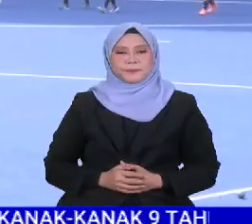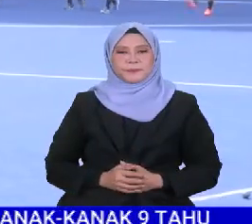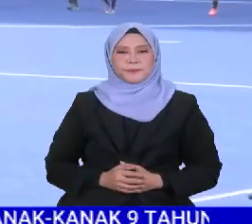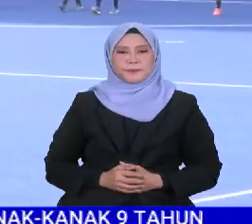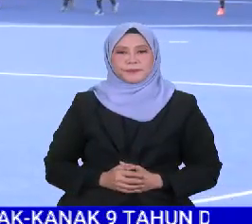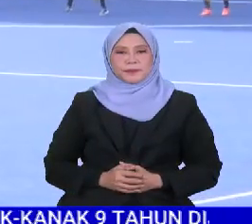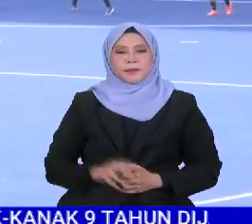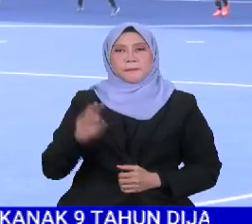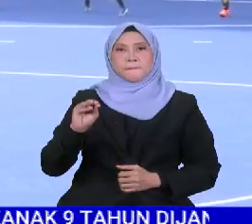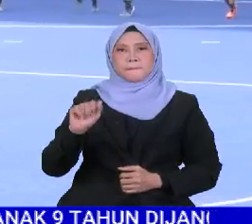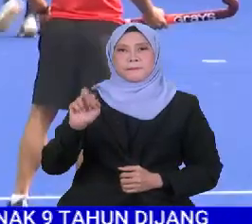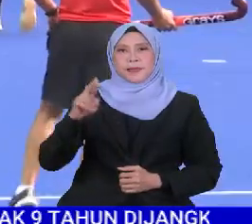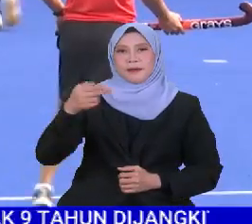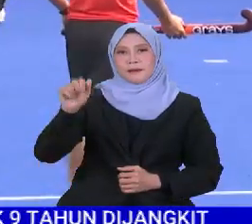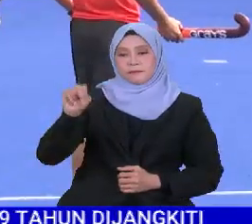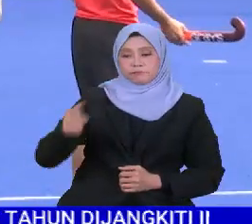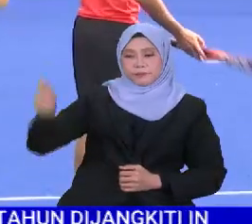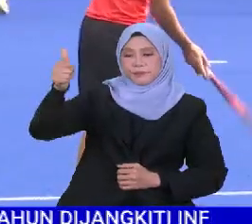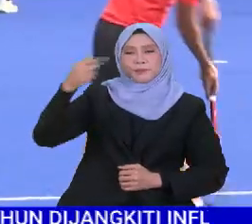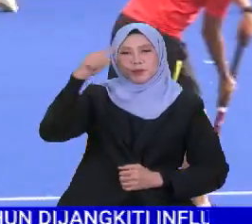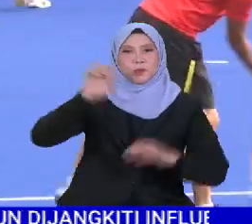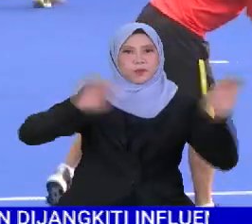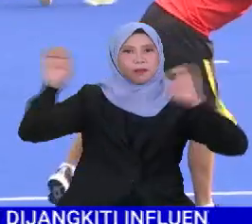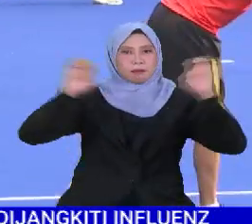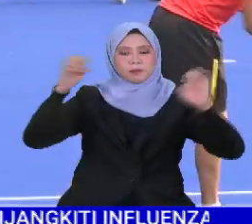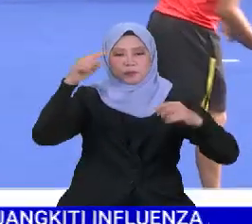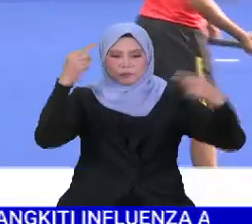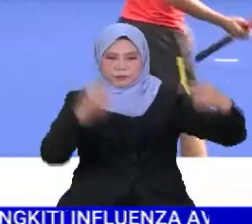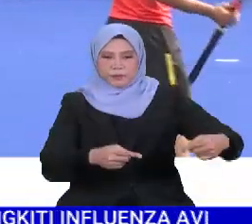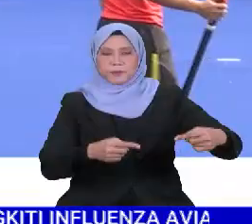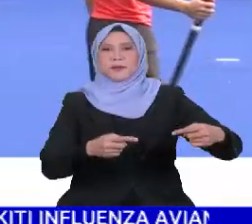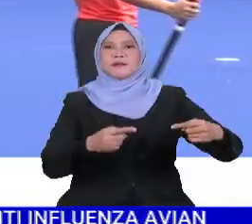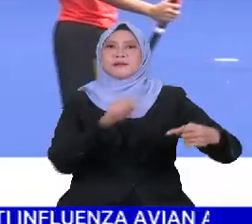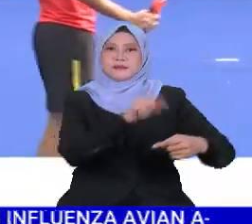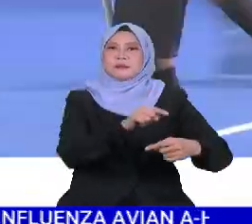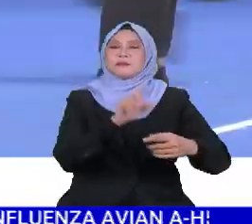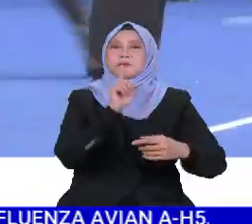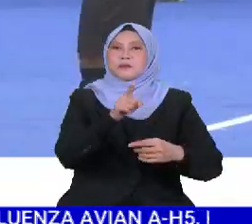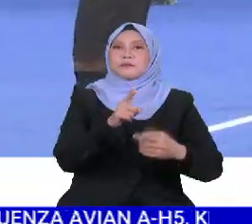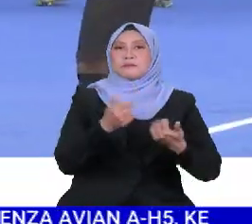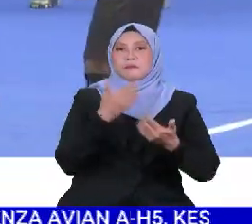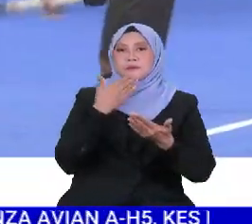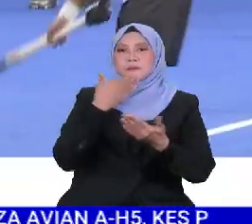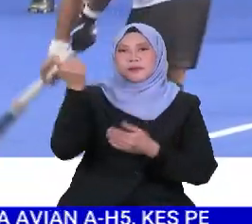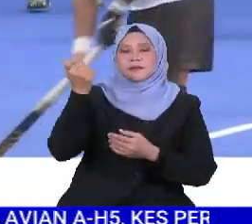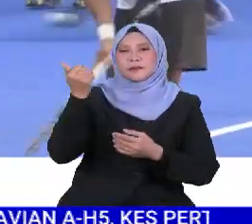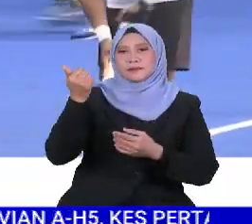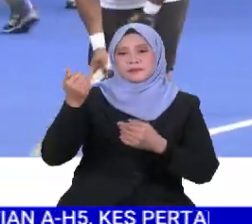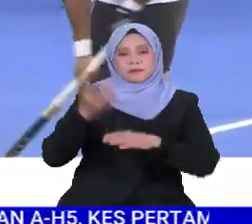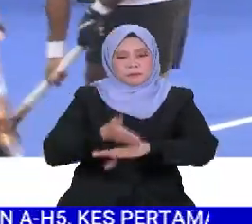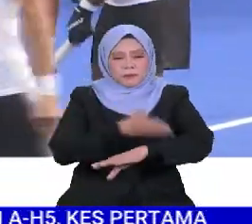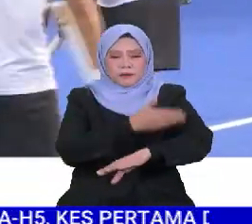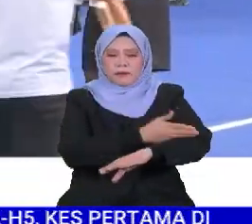Kapten pasukan Muhammad Marhan Muhammad Jalil berkata aksi pemanas badan menentang pasukan di ranking ke-8 dunia itu juga menjadi platform terbaik pasukannya